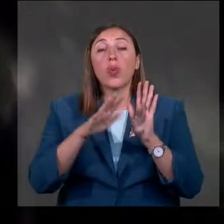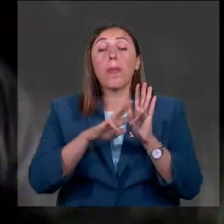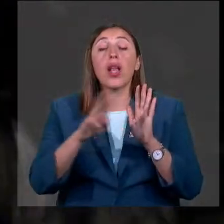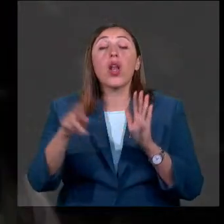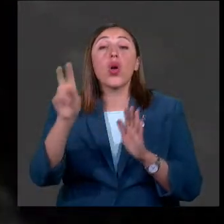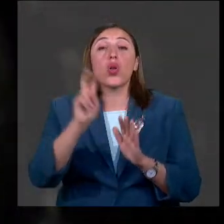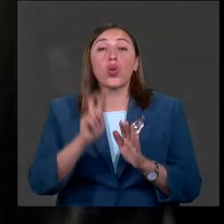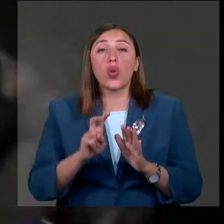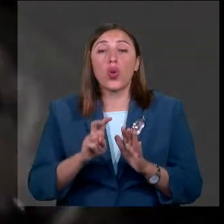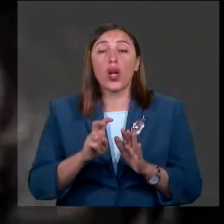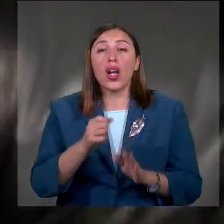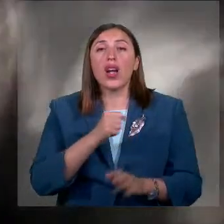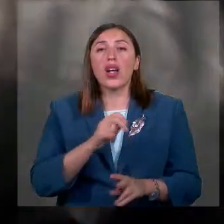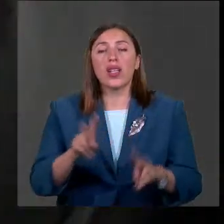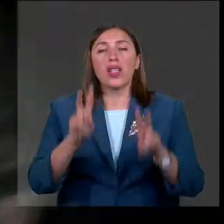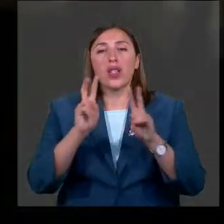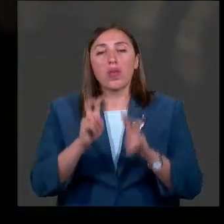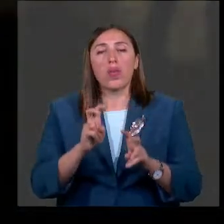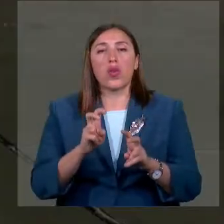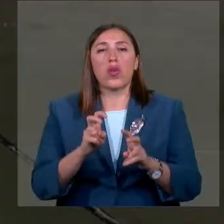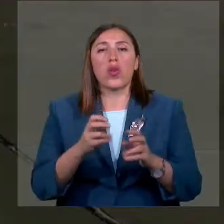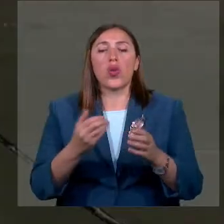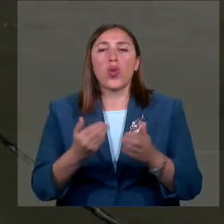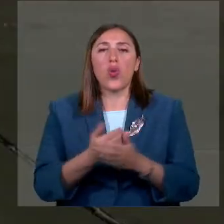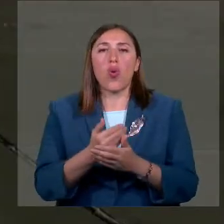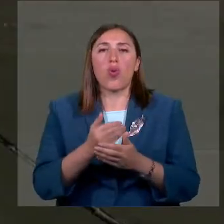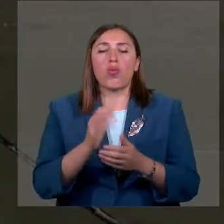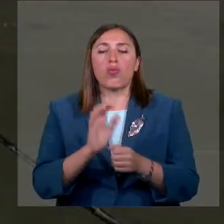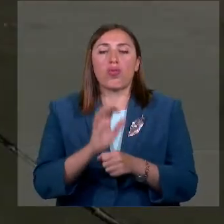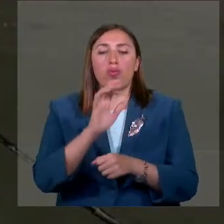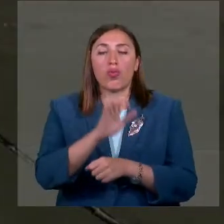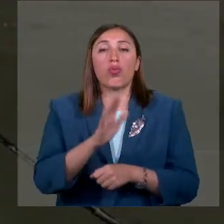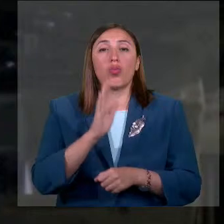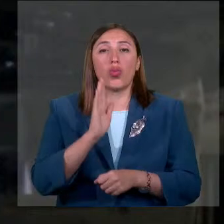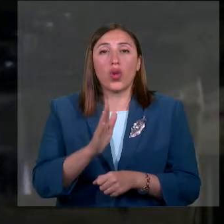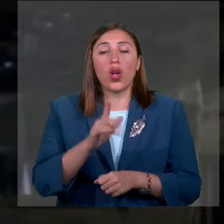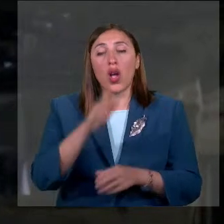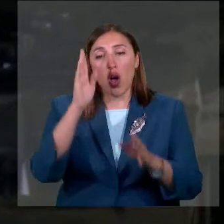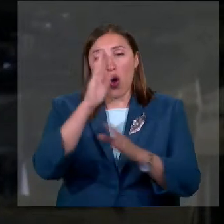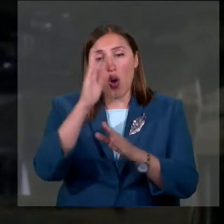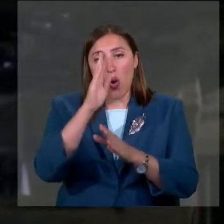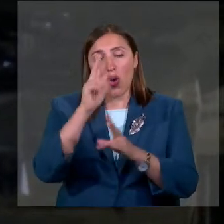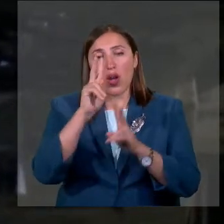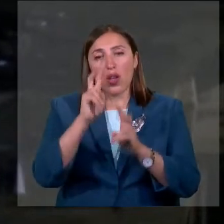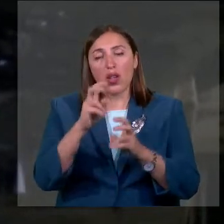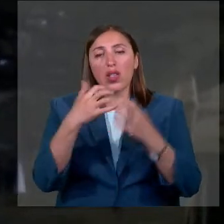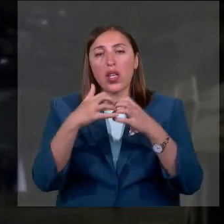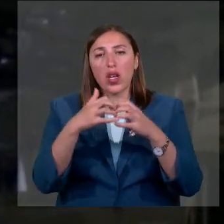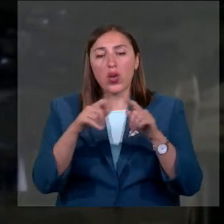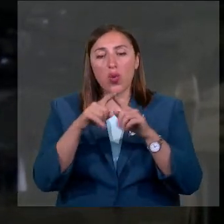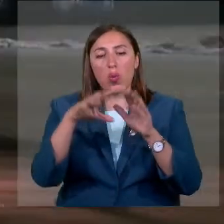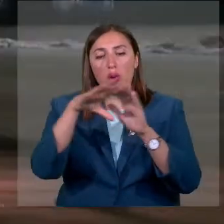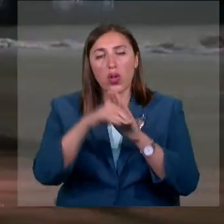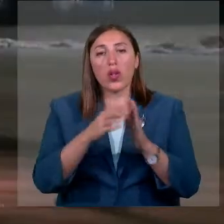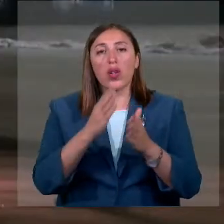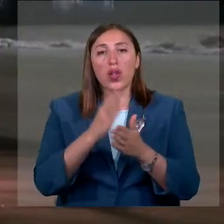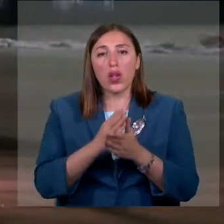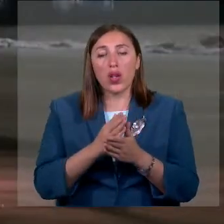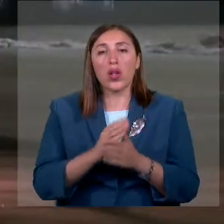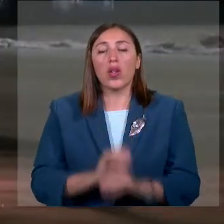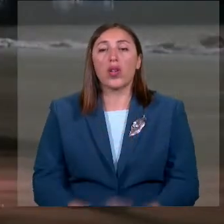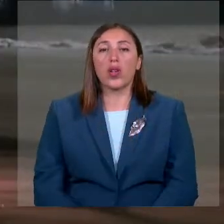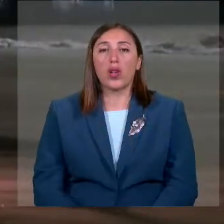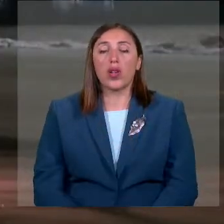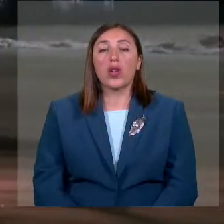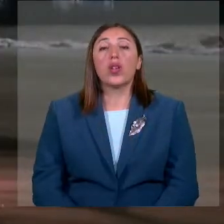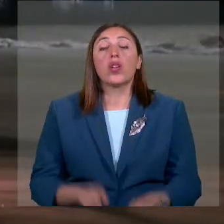$275 միլիոն արժեղությամբ ռազմական օգնության նոր փաթեթ, որը կներառի հակաօդային պաշտպանության միջոցներ։ Պաշտոնական հայտարարություն